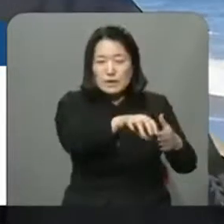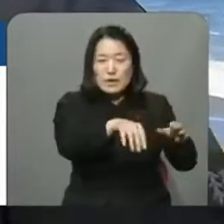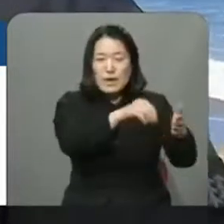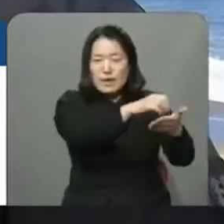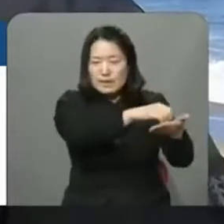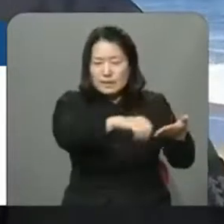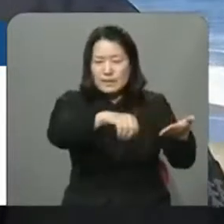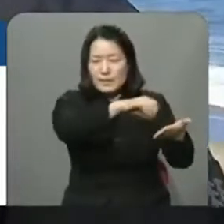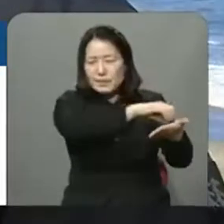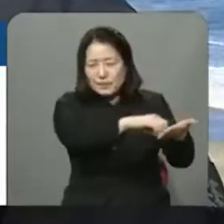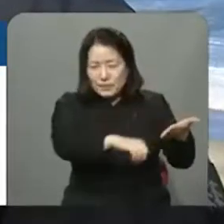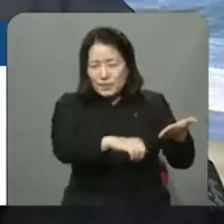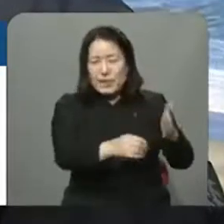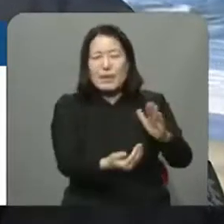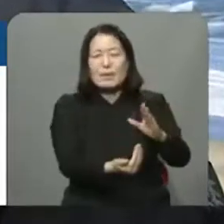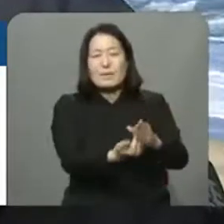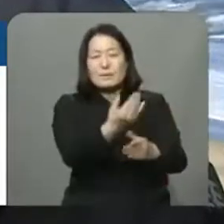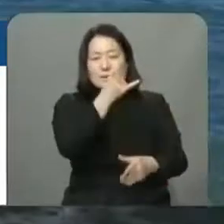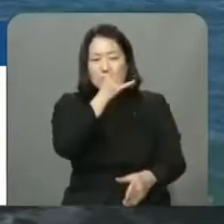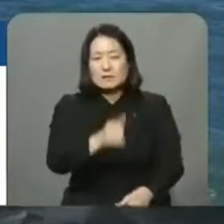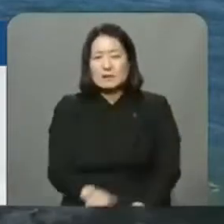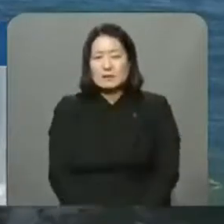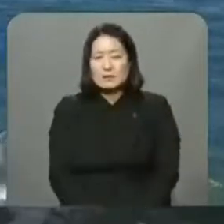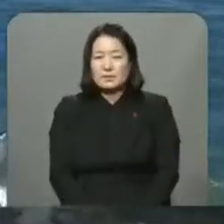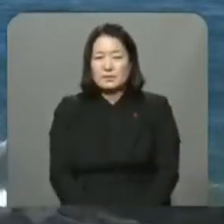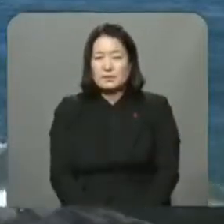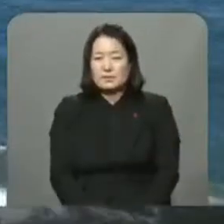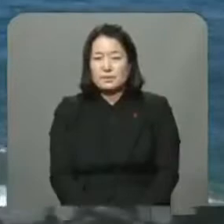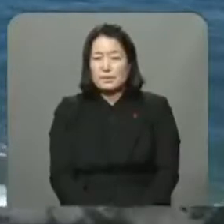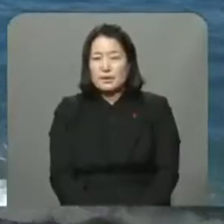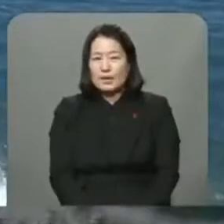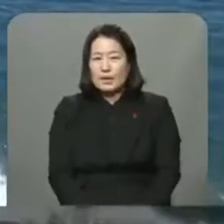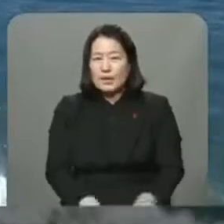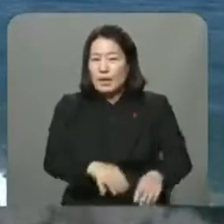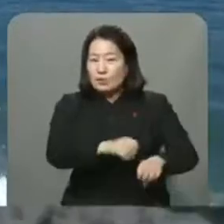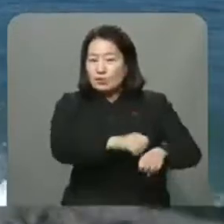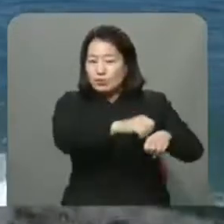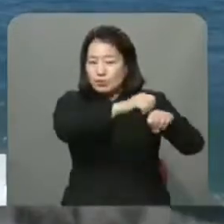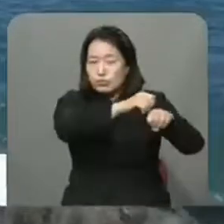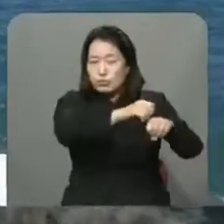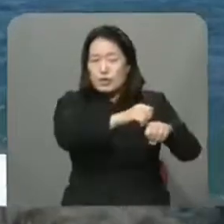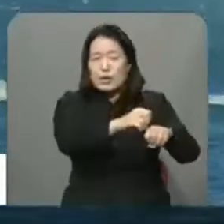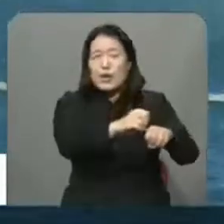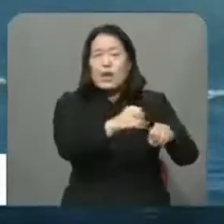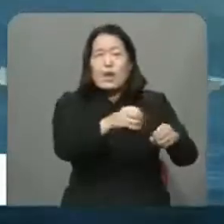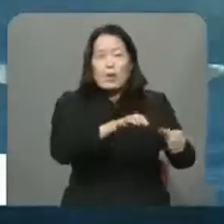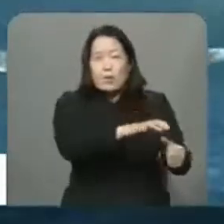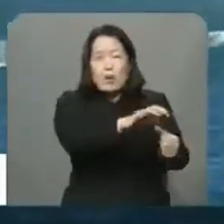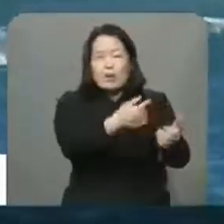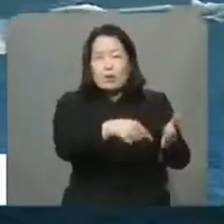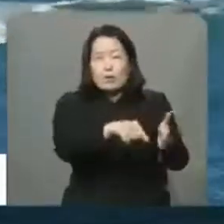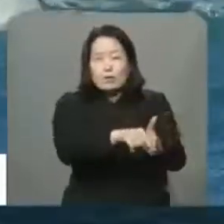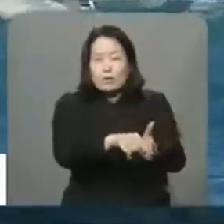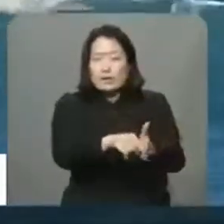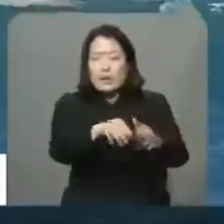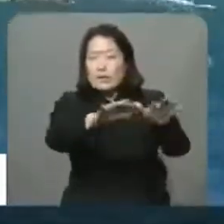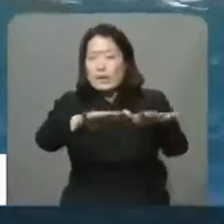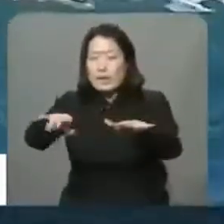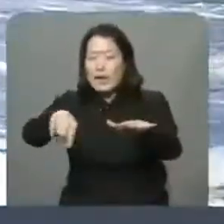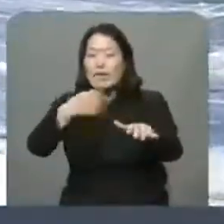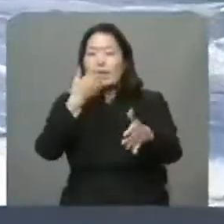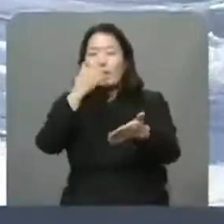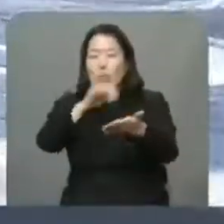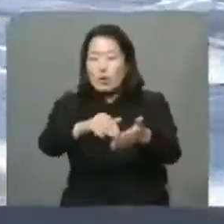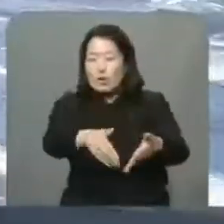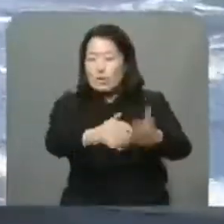지속적으로 침식이 발생하는 것으로 사료됩니다. 모래 언덕을 살리기 위해 수중 방파제를 추가로 건설하고 있지만